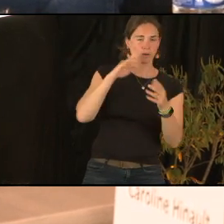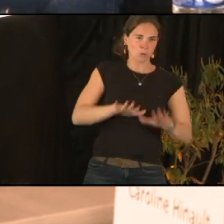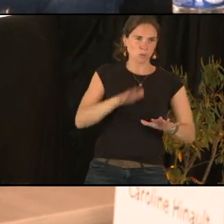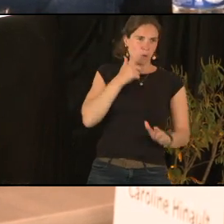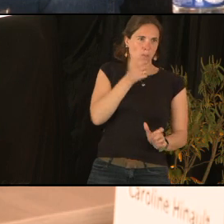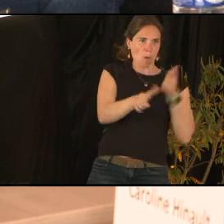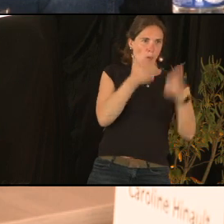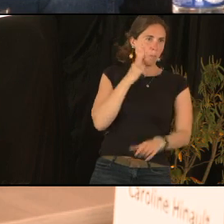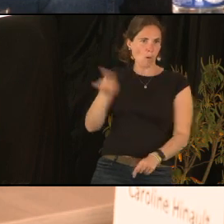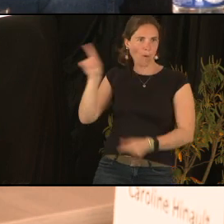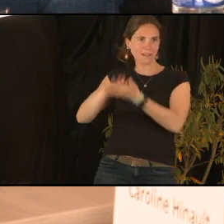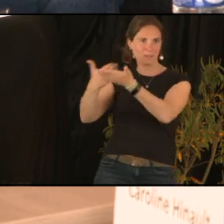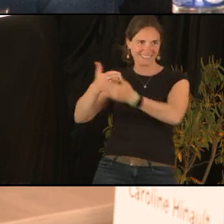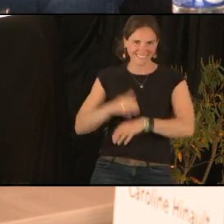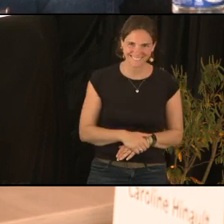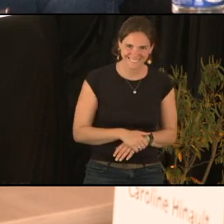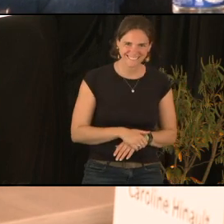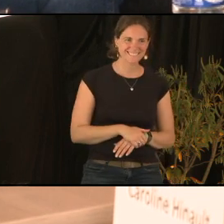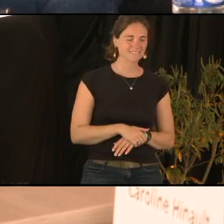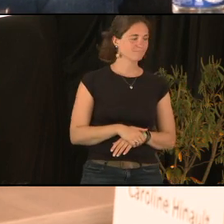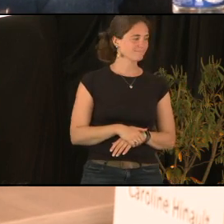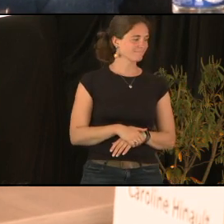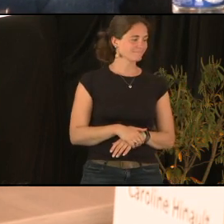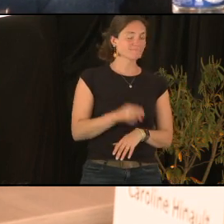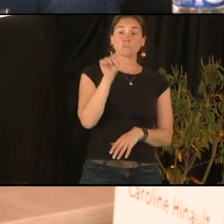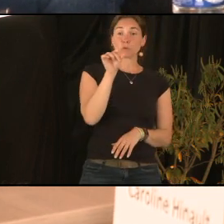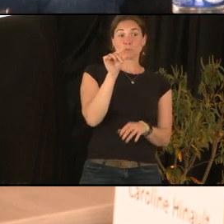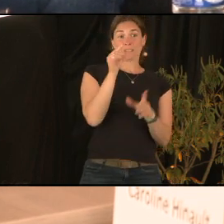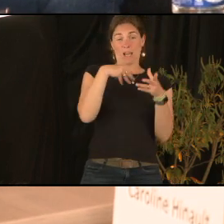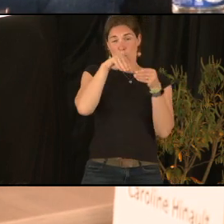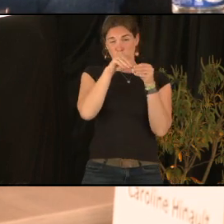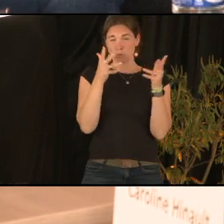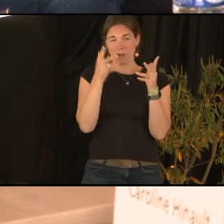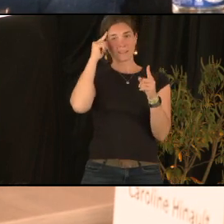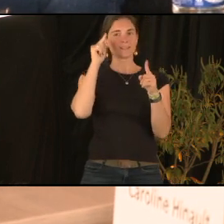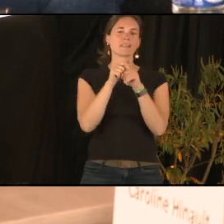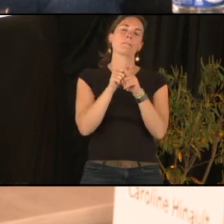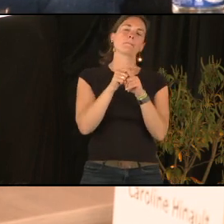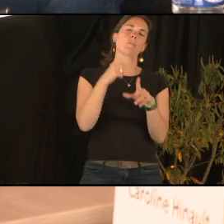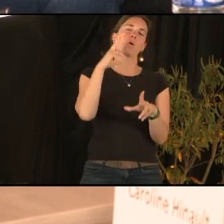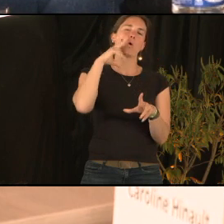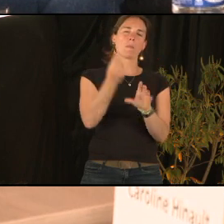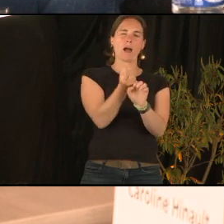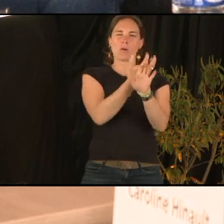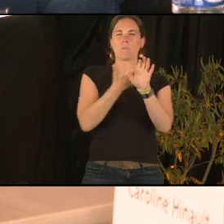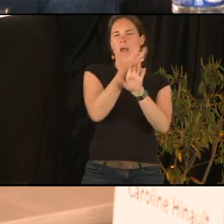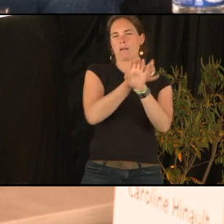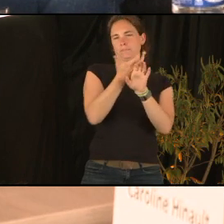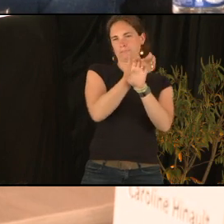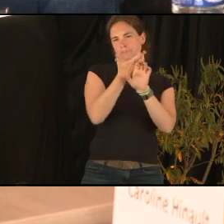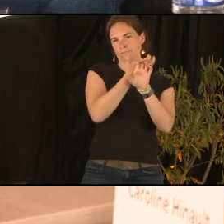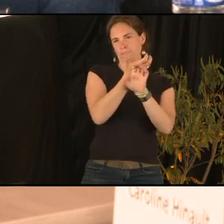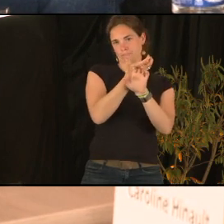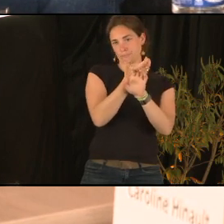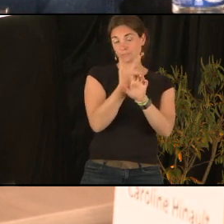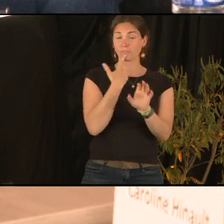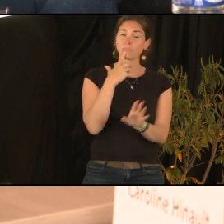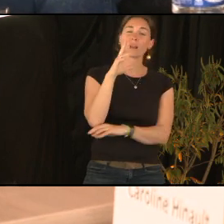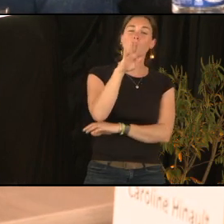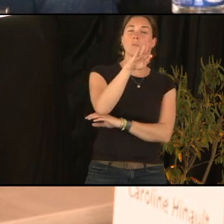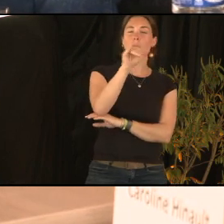Sabine. Et avec un tout petit peu de bioluminescence, il faut savoir que la bioluminescence est une